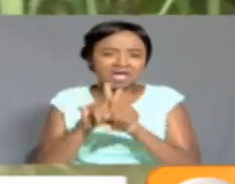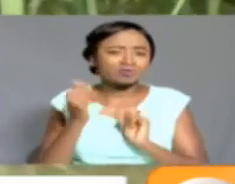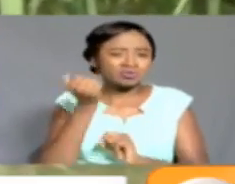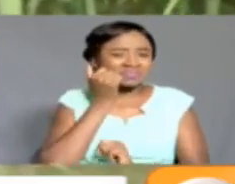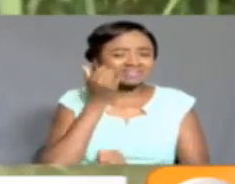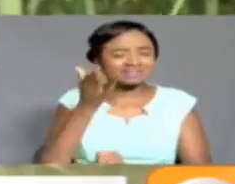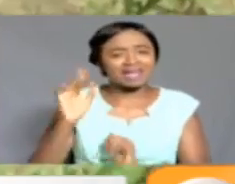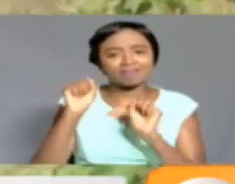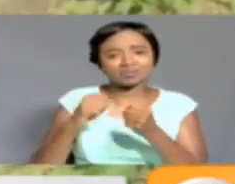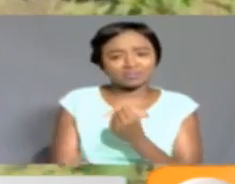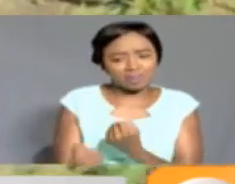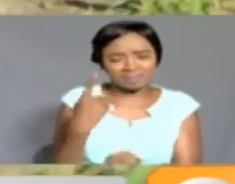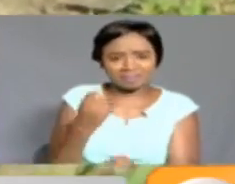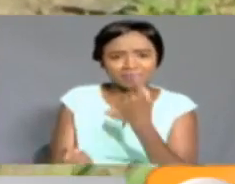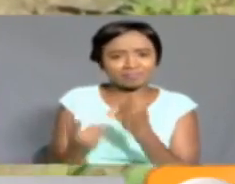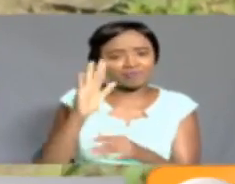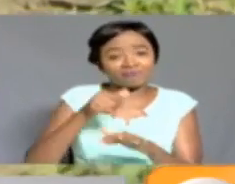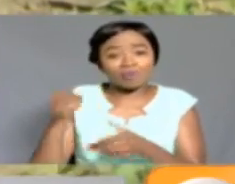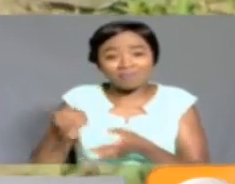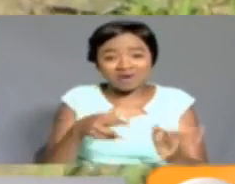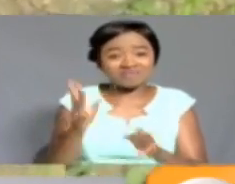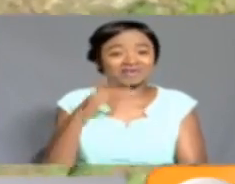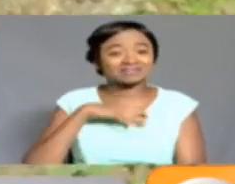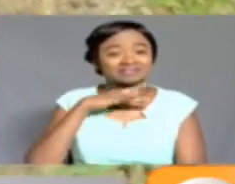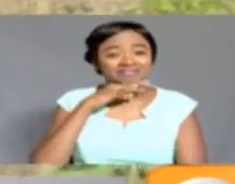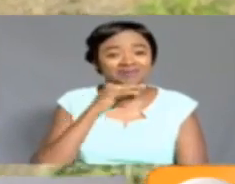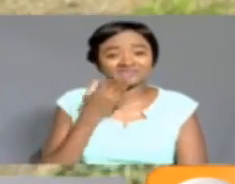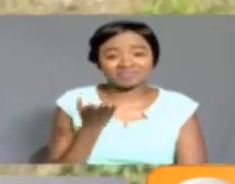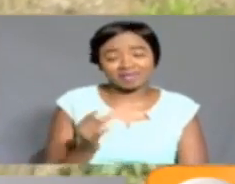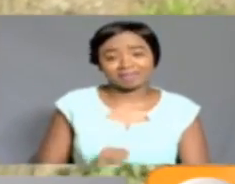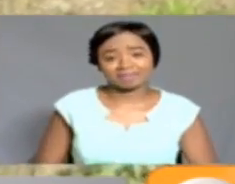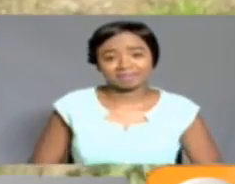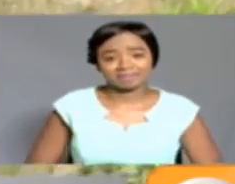yanayosababishwa na uchafu katika mto huu. Lora Otieno, runinga ya Citizen.